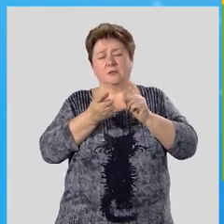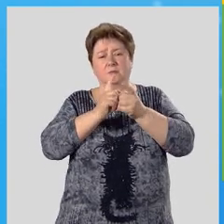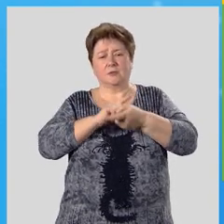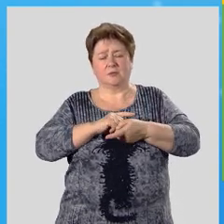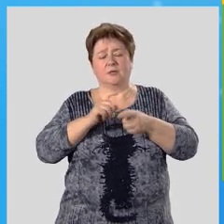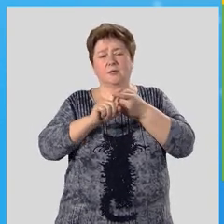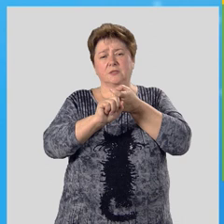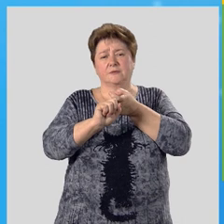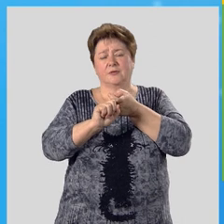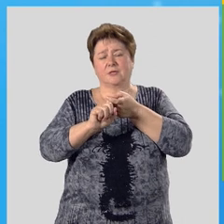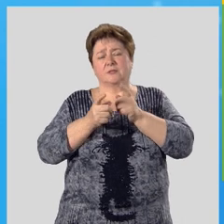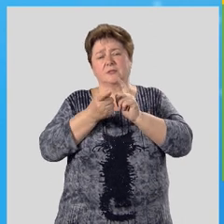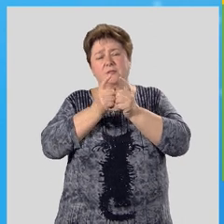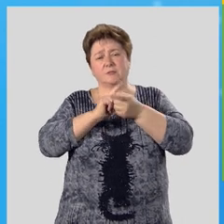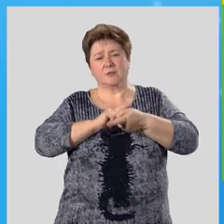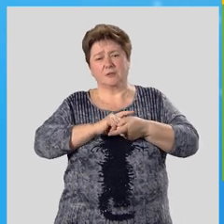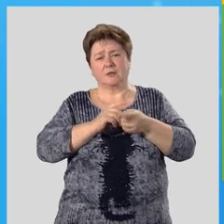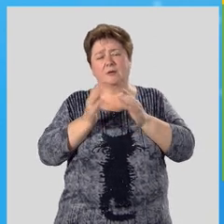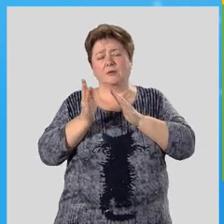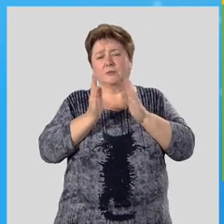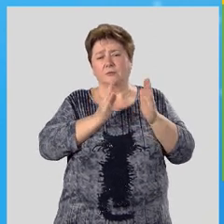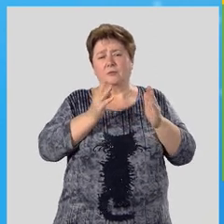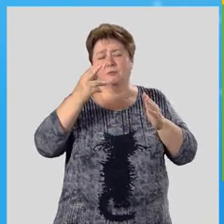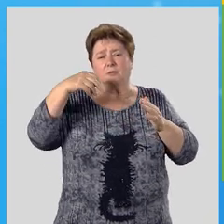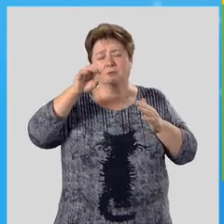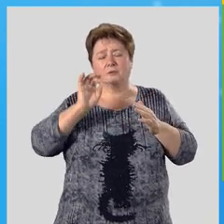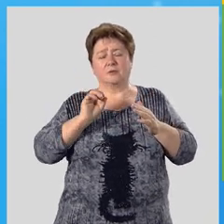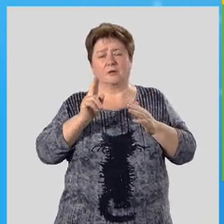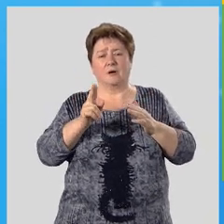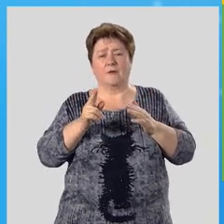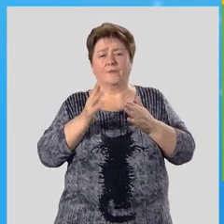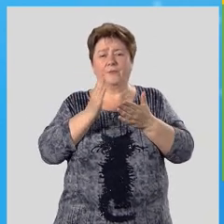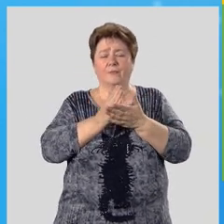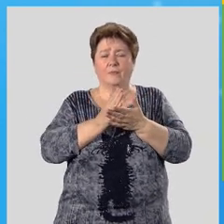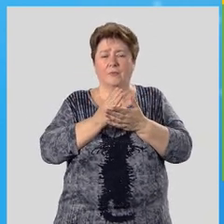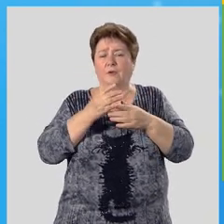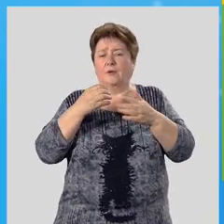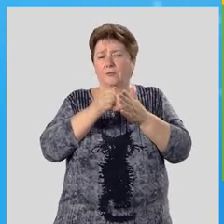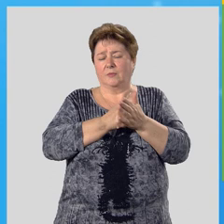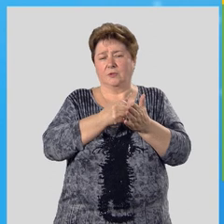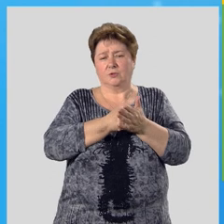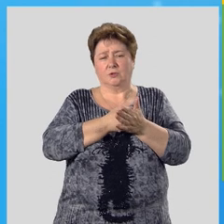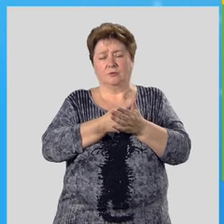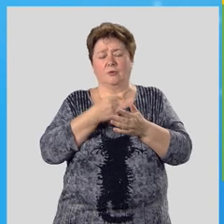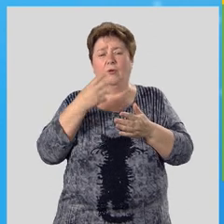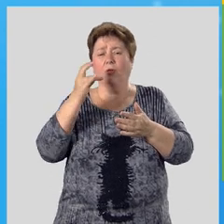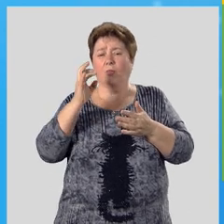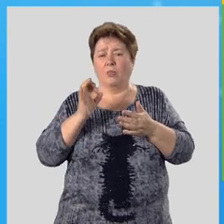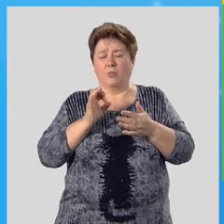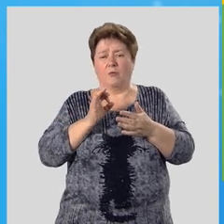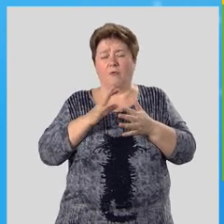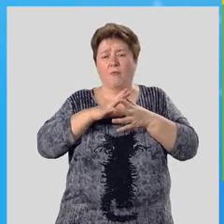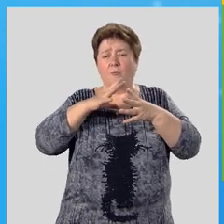мутация, связанная с изменением структуры ДНК, имеет какую-либо причину. Однако